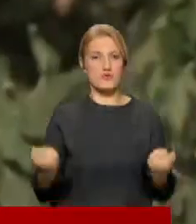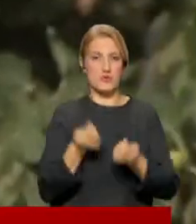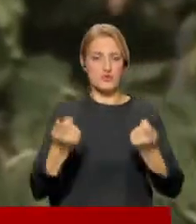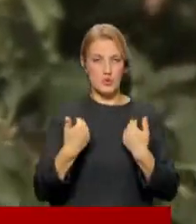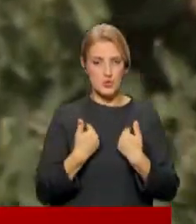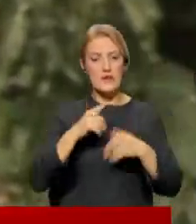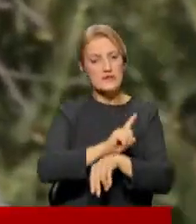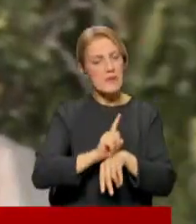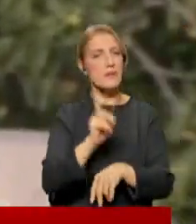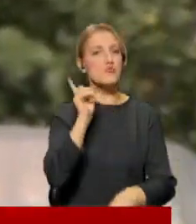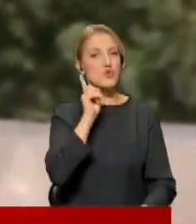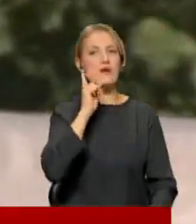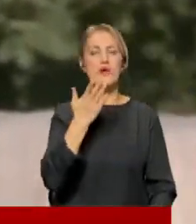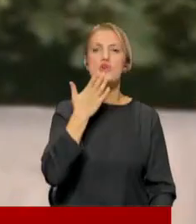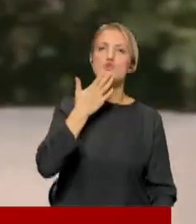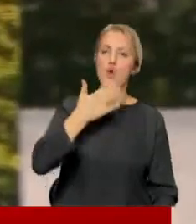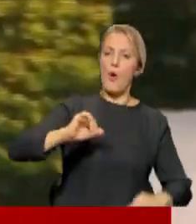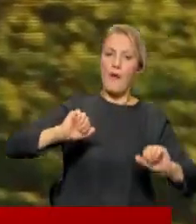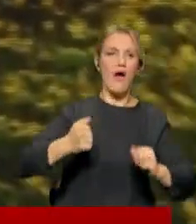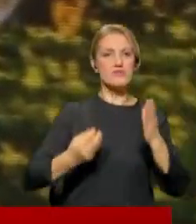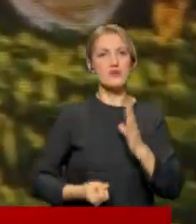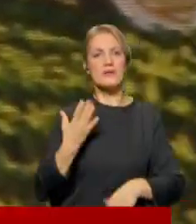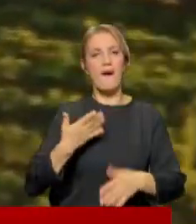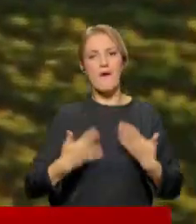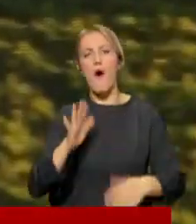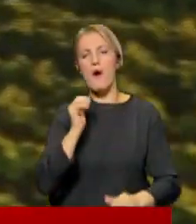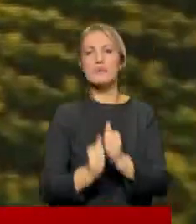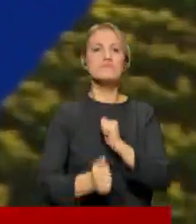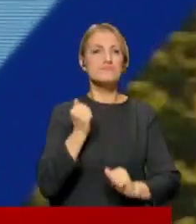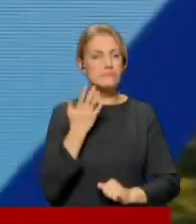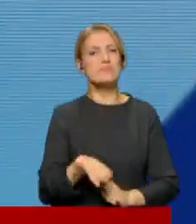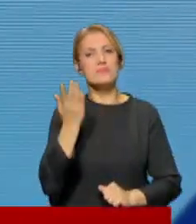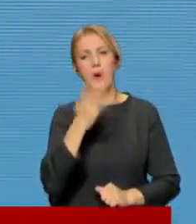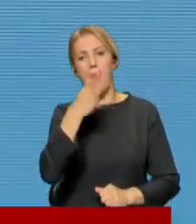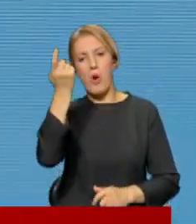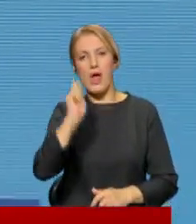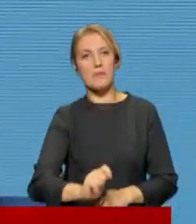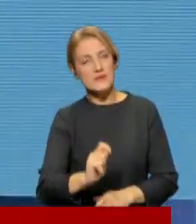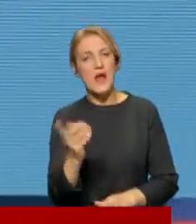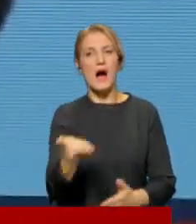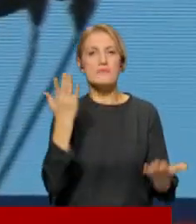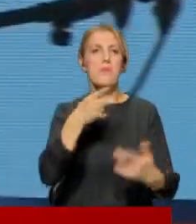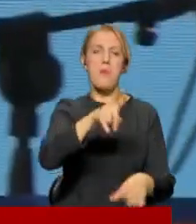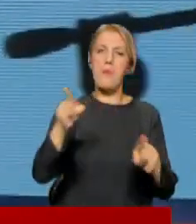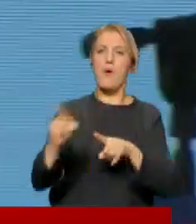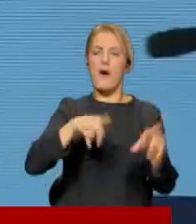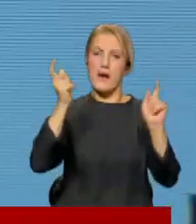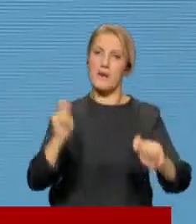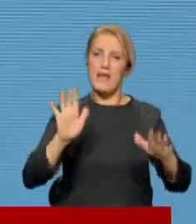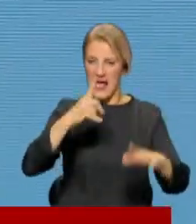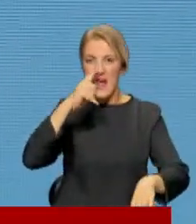zaman zaman duyarsınız yok kriz çıktı Yok kavga çıktı yok şunu yaptılar yok Bunu yaptılar